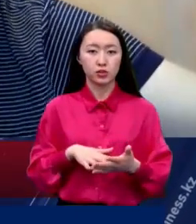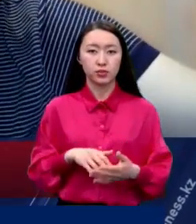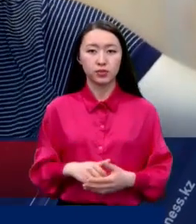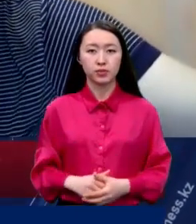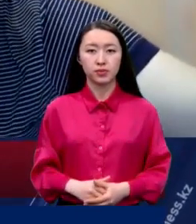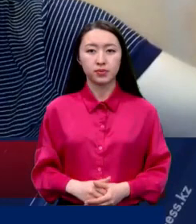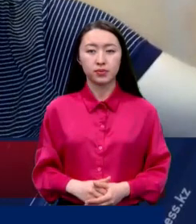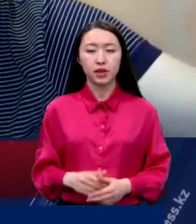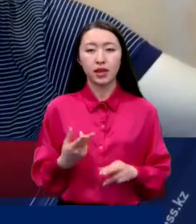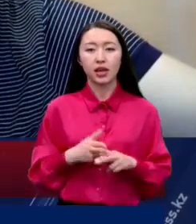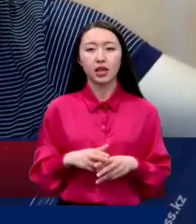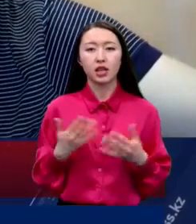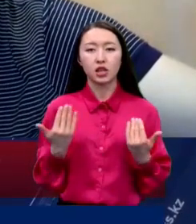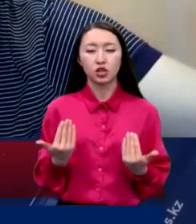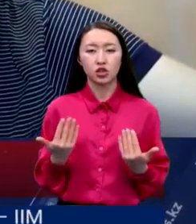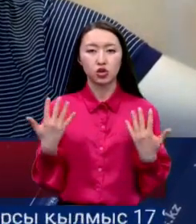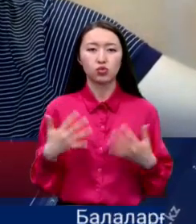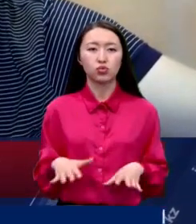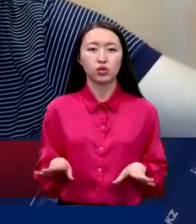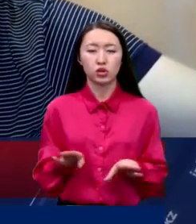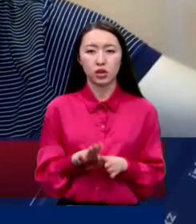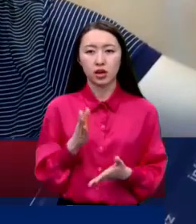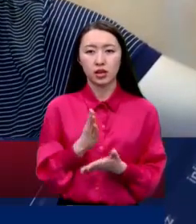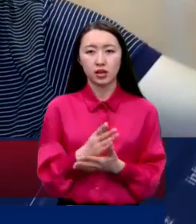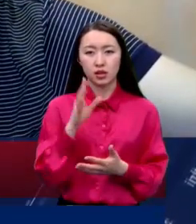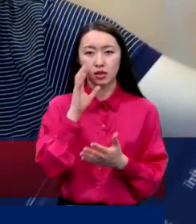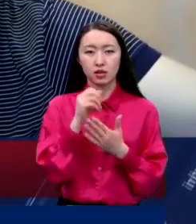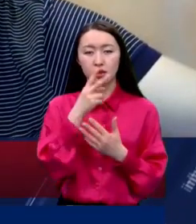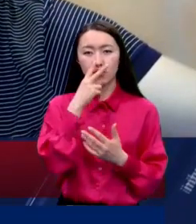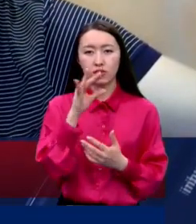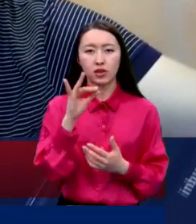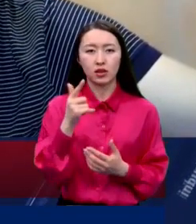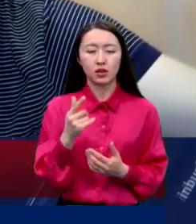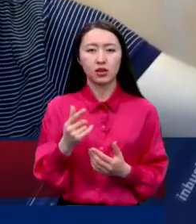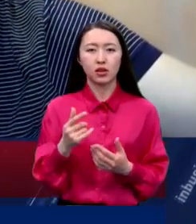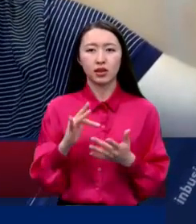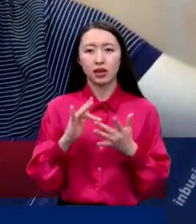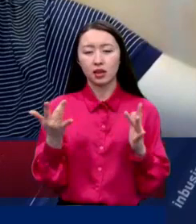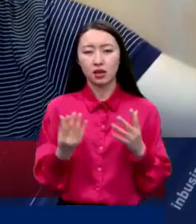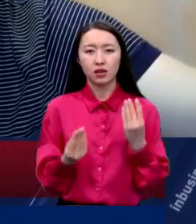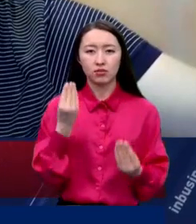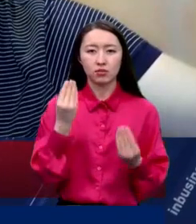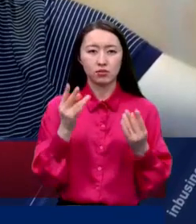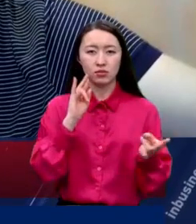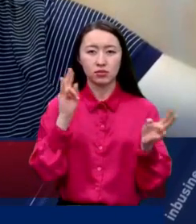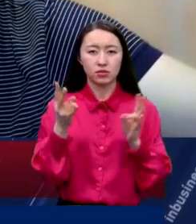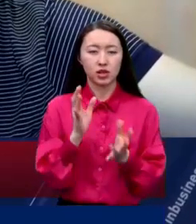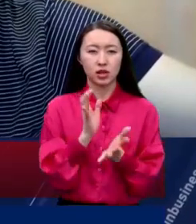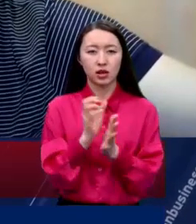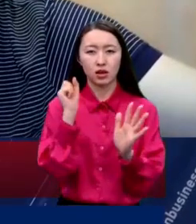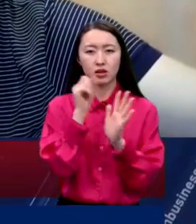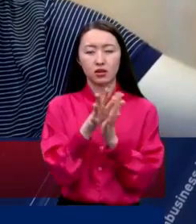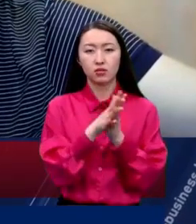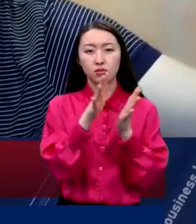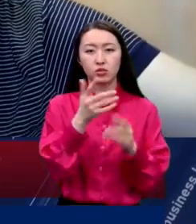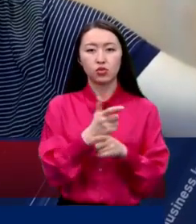вы знаете, а это сейчас и так идет у нас в нашем поле, в социальные сети вы зайдете, очень много грязи. Просто если это будут делать политические партии, они будут